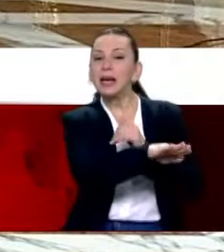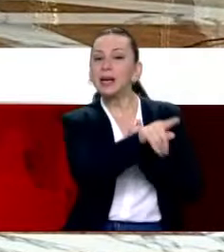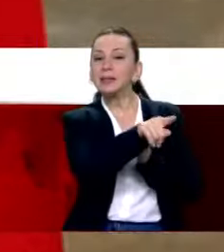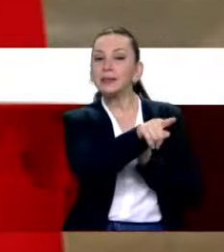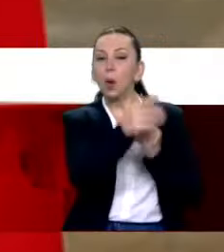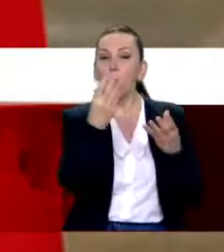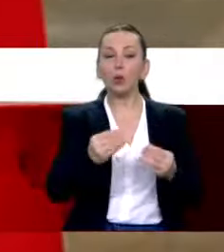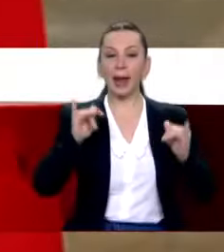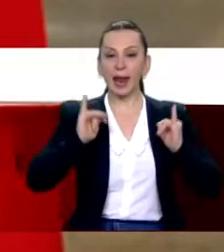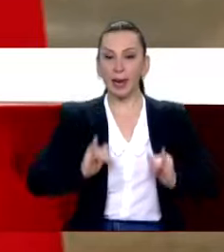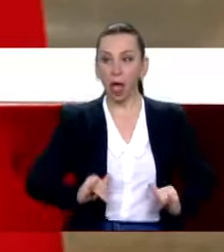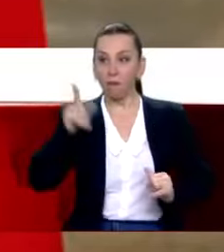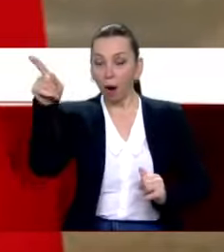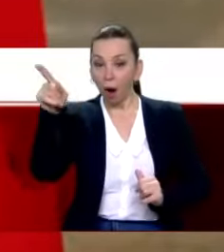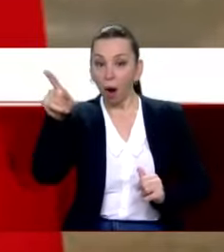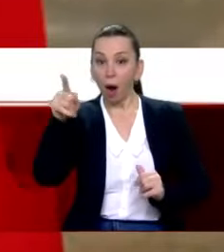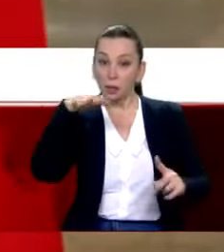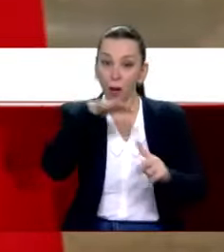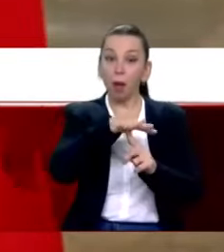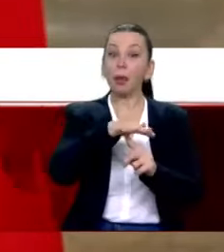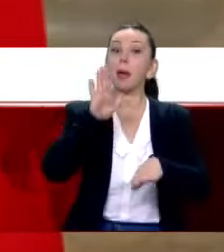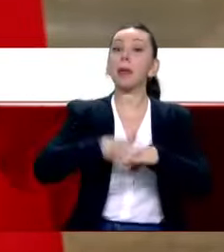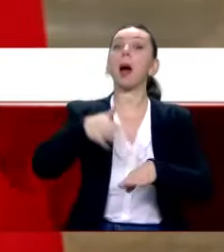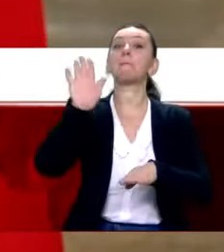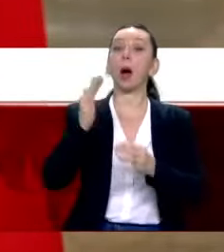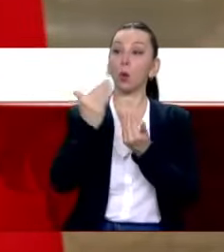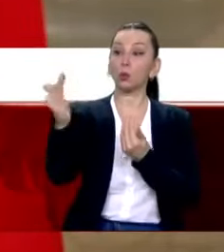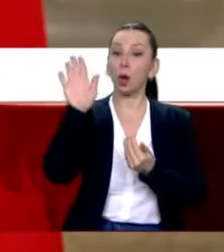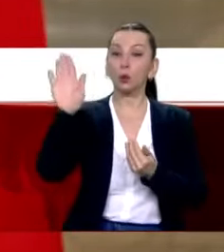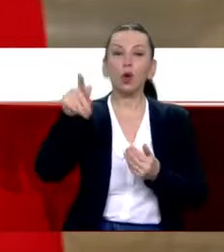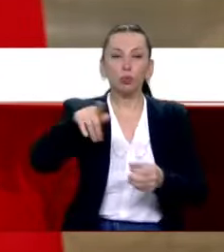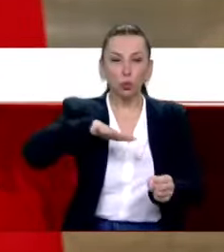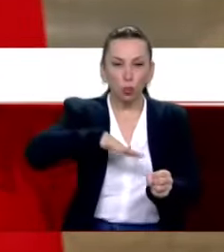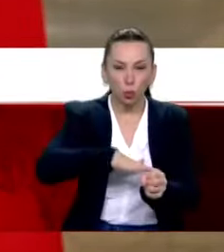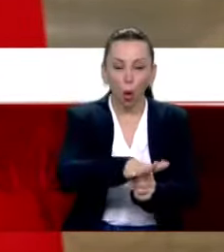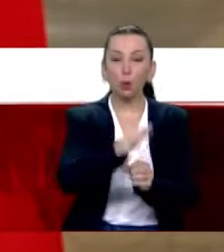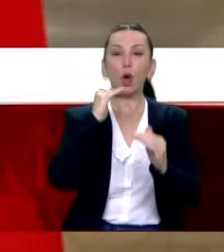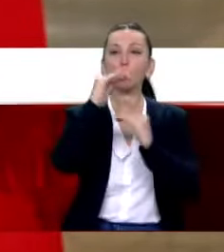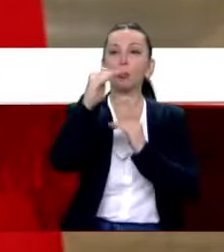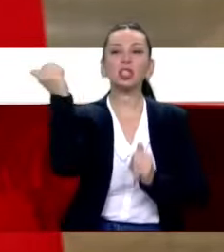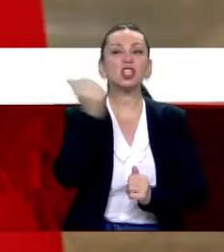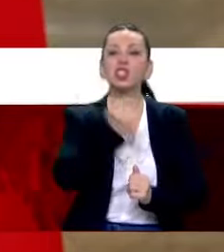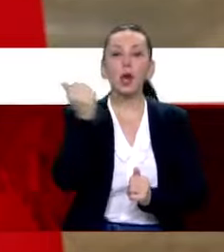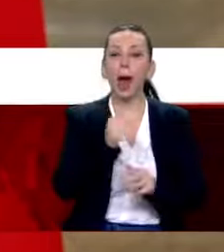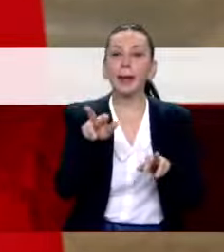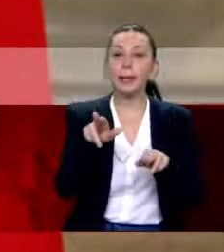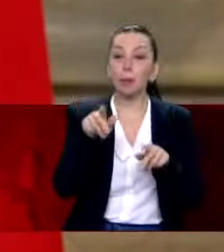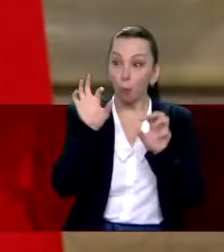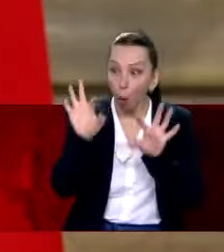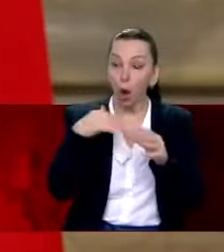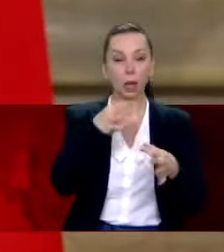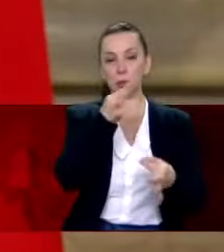olan refah taşımaktan uzak durmalıdır sonu soykırıma varacak böyle bir çılgınlığa izin